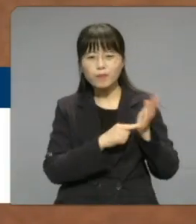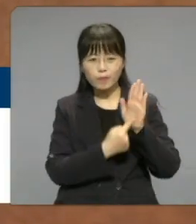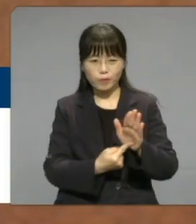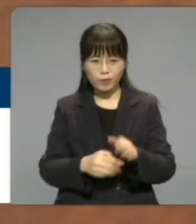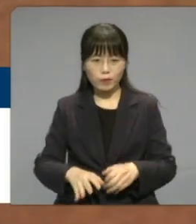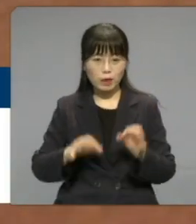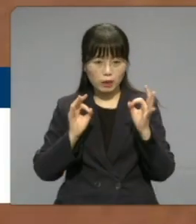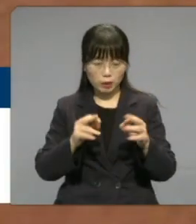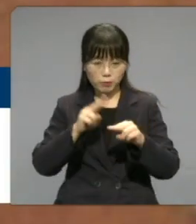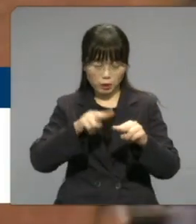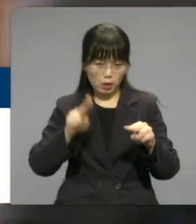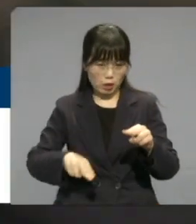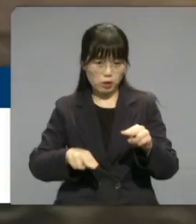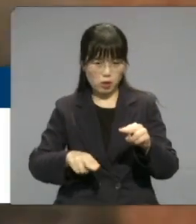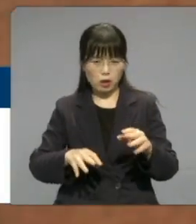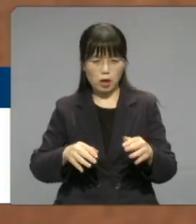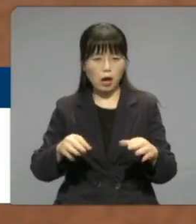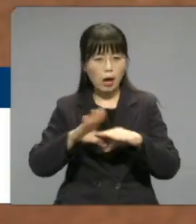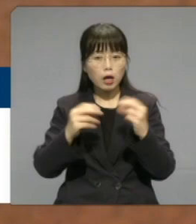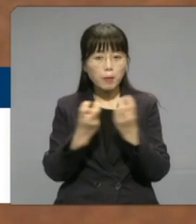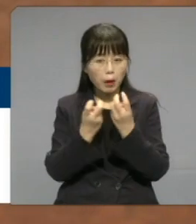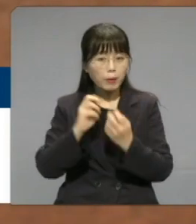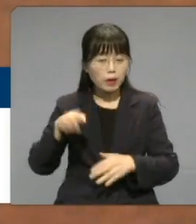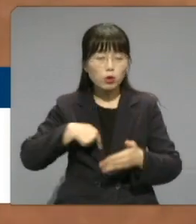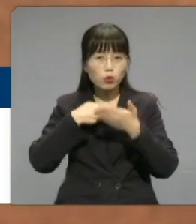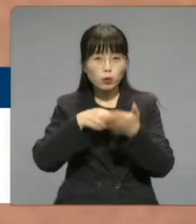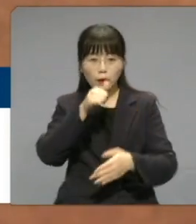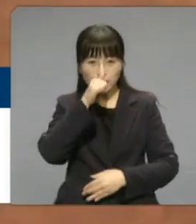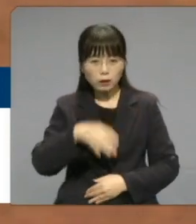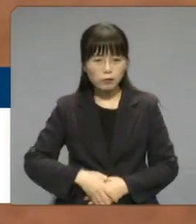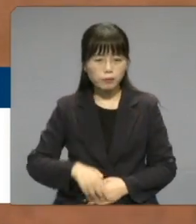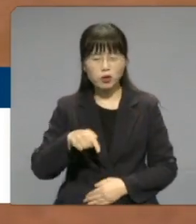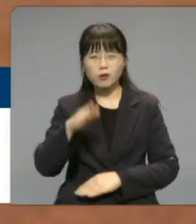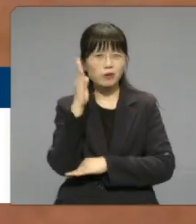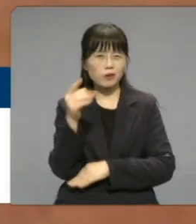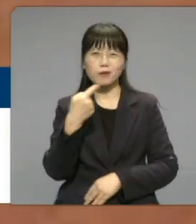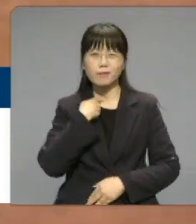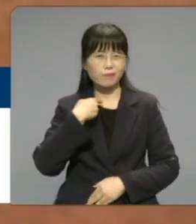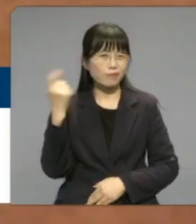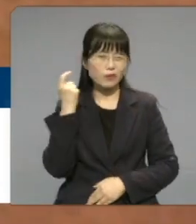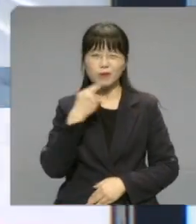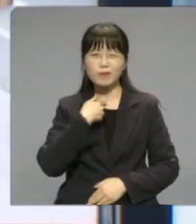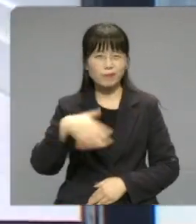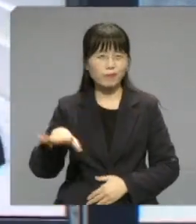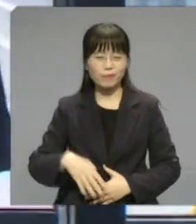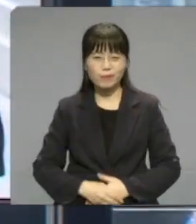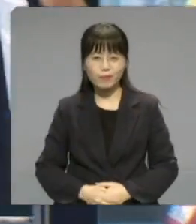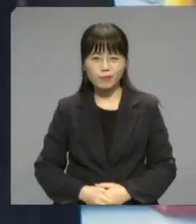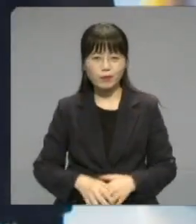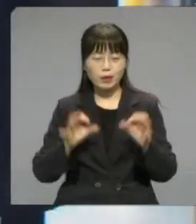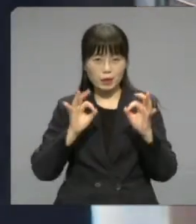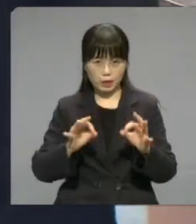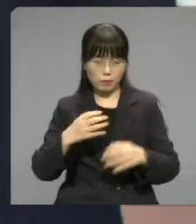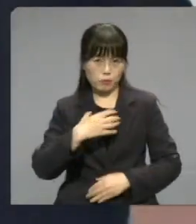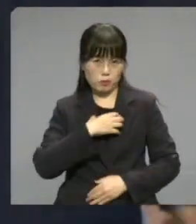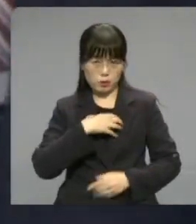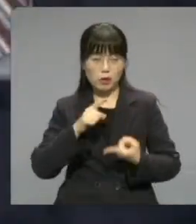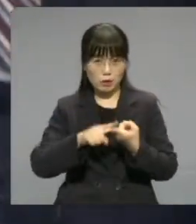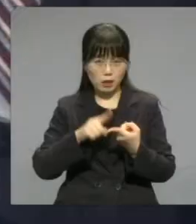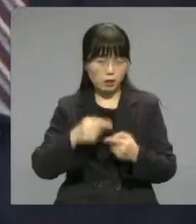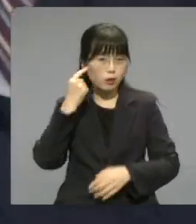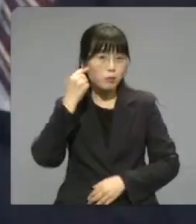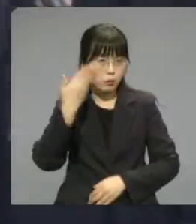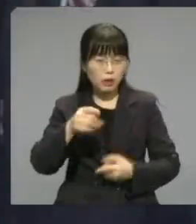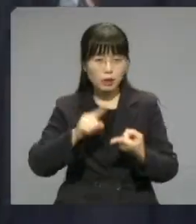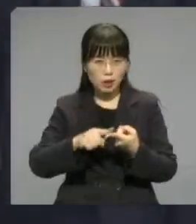비대위원의 사퇴가 추구 전략이 될 수도 있다. 이런 주장에 어떻게 보실까요? 저는 그런 얘기를 들은 바가 없습니다. 김건희 여사 리스크에 대한